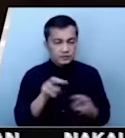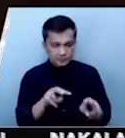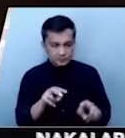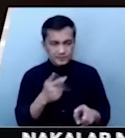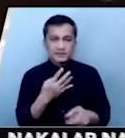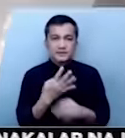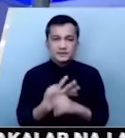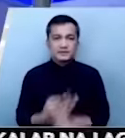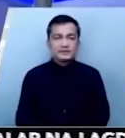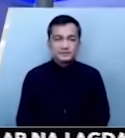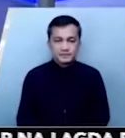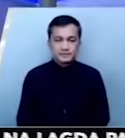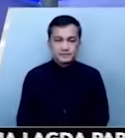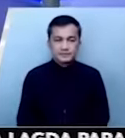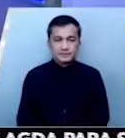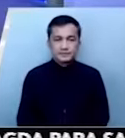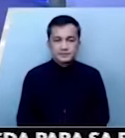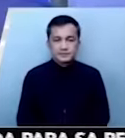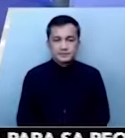oras.